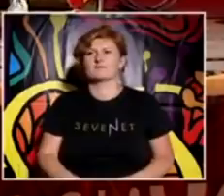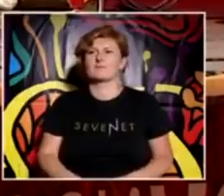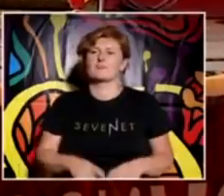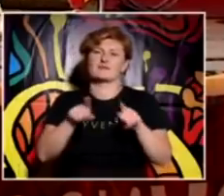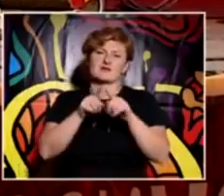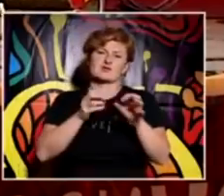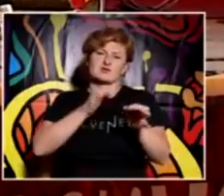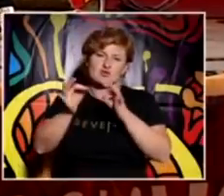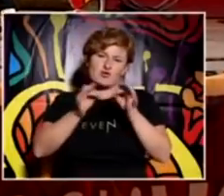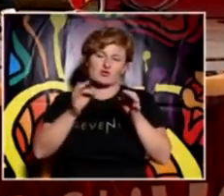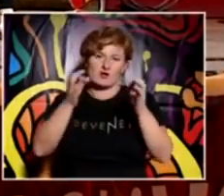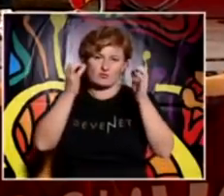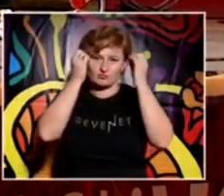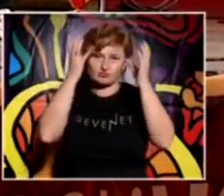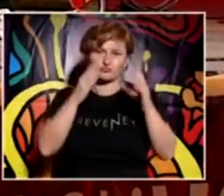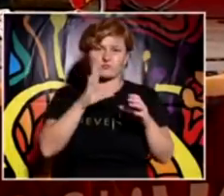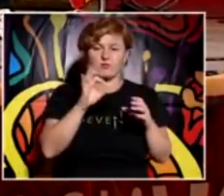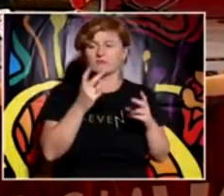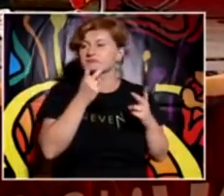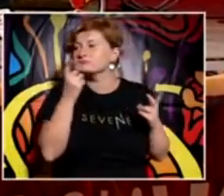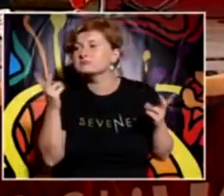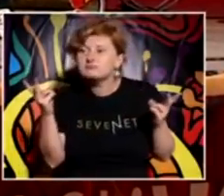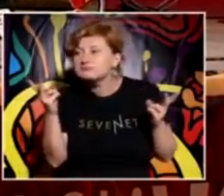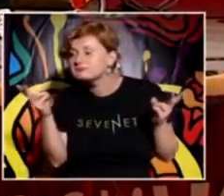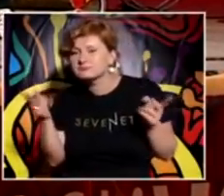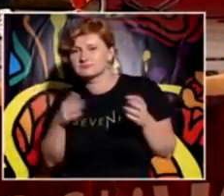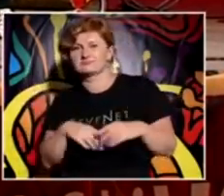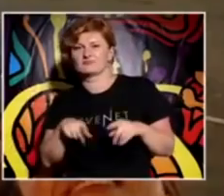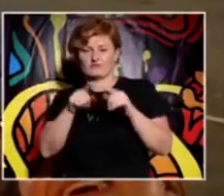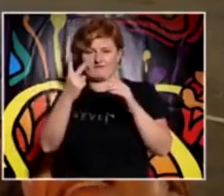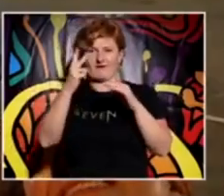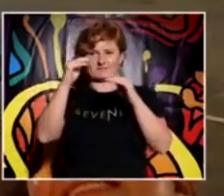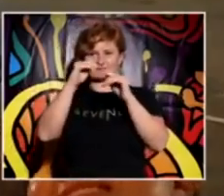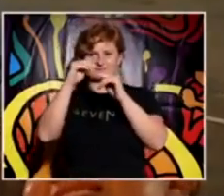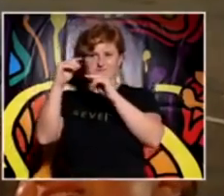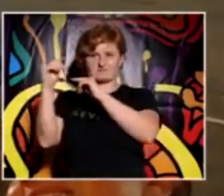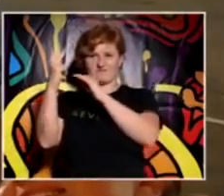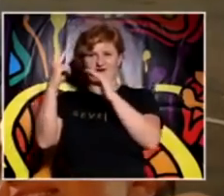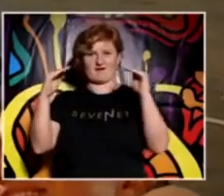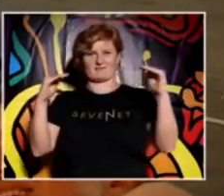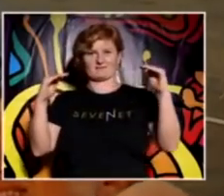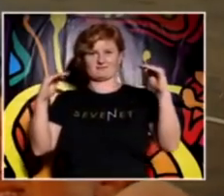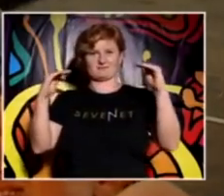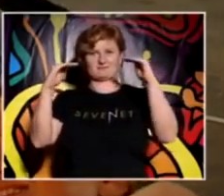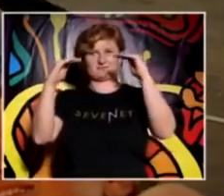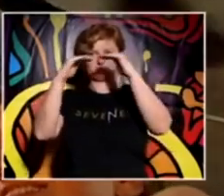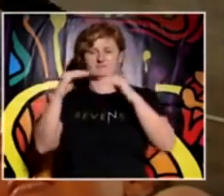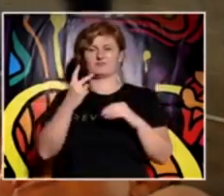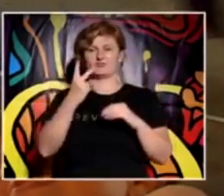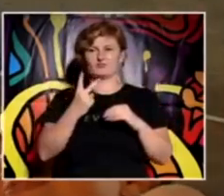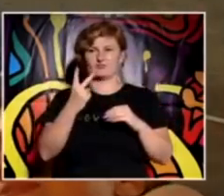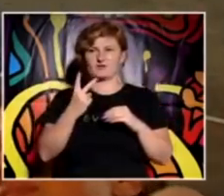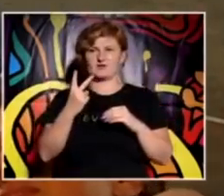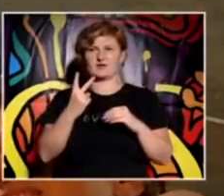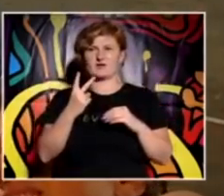bo zaglądacie wszędzie i to są akurat odpowiedzi, które idą web w web. Później ciekawi ludzie, lokalesi